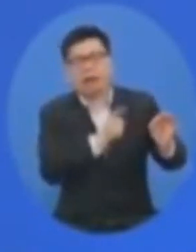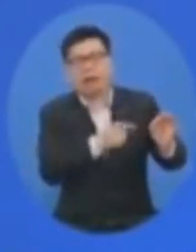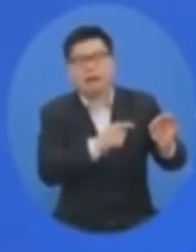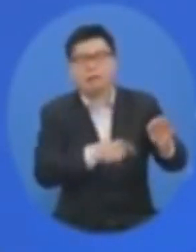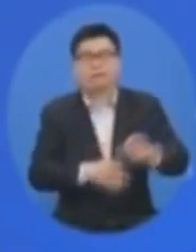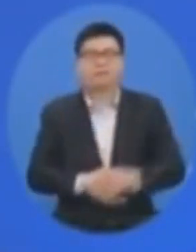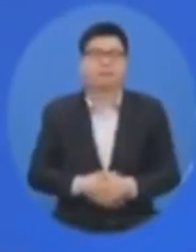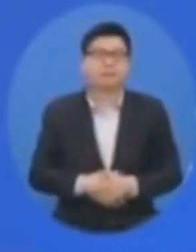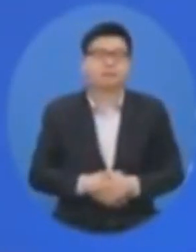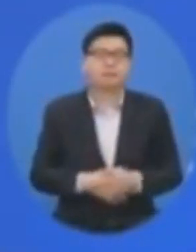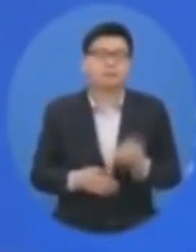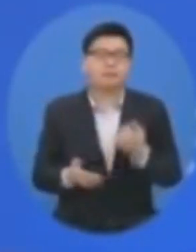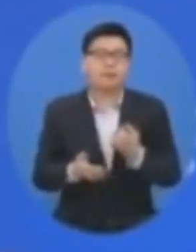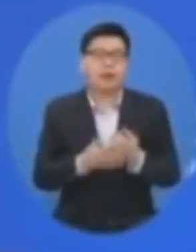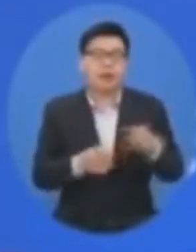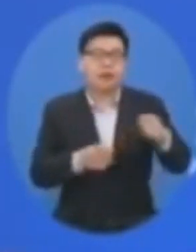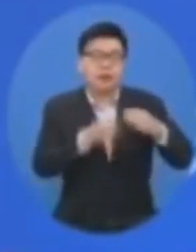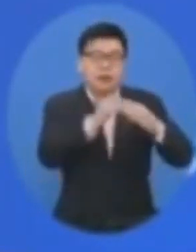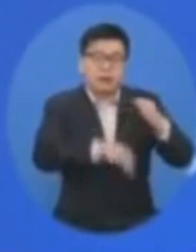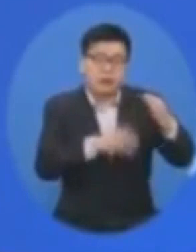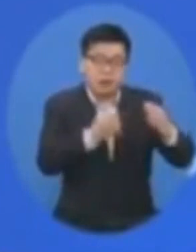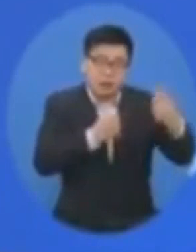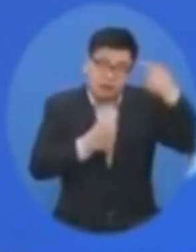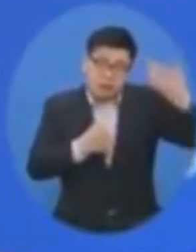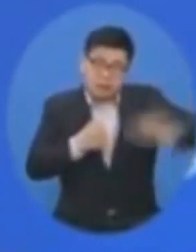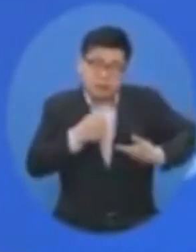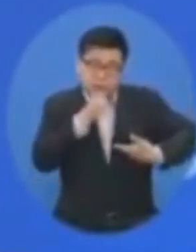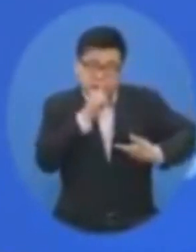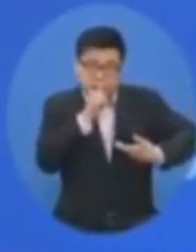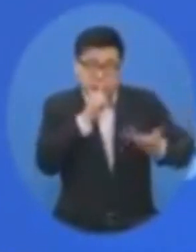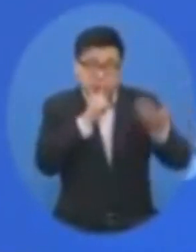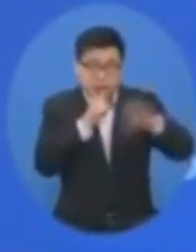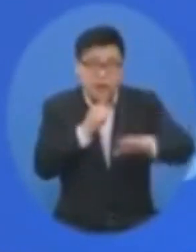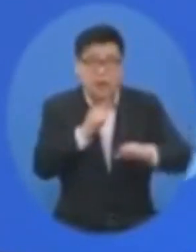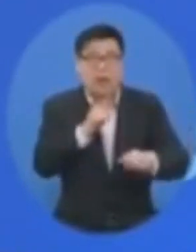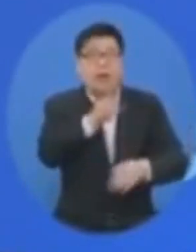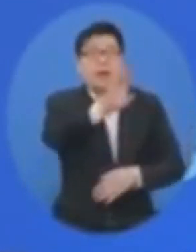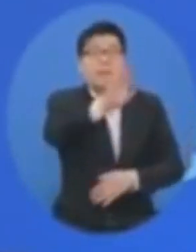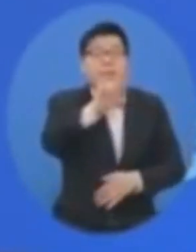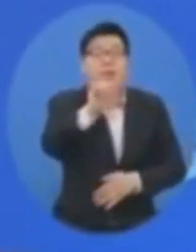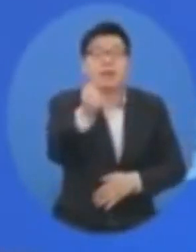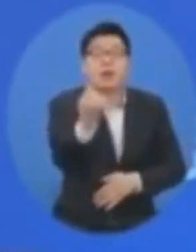있습니다. 그래서 그거 가지고 자꾸 질문하시는데 비호감도가